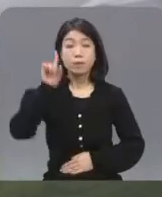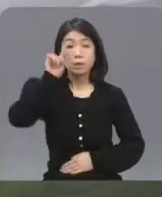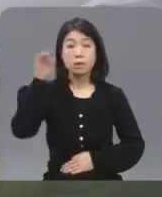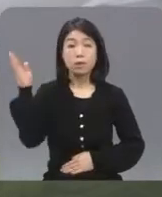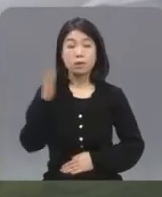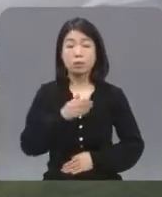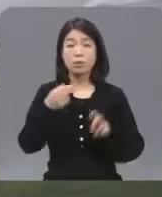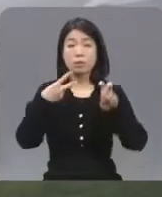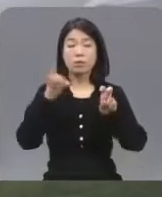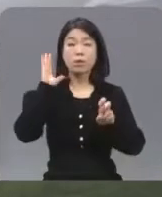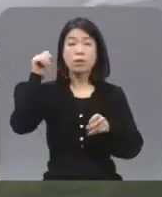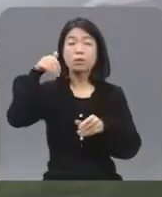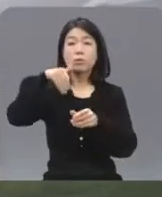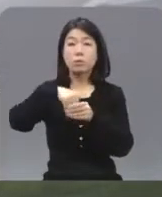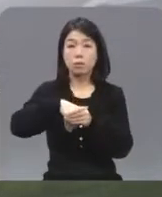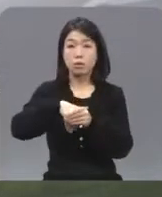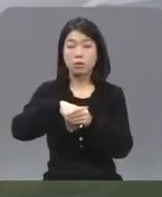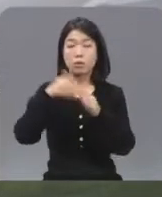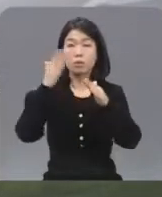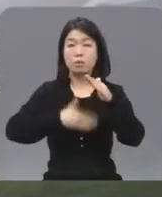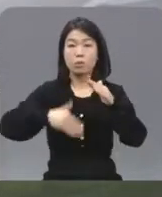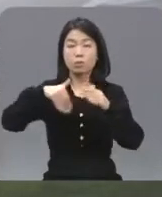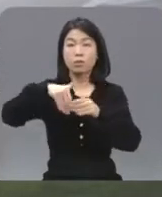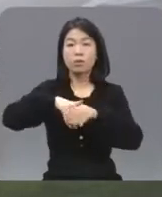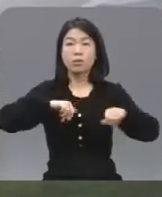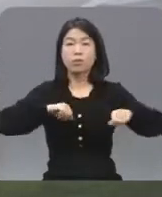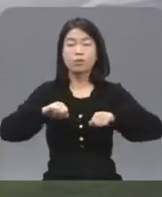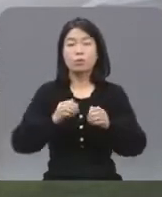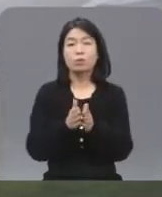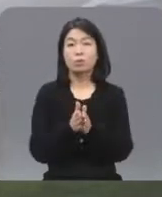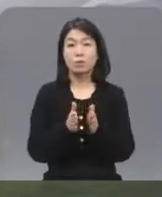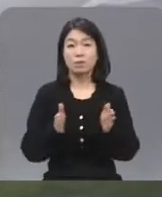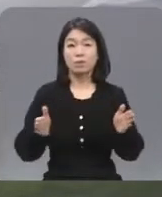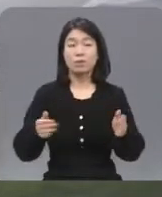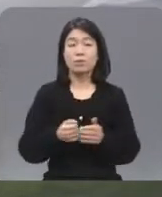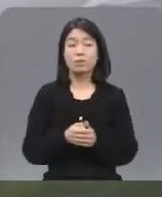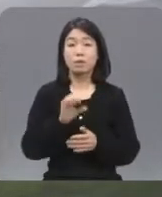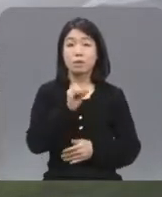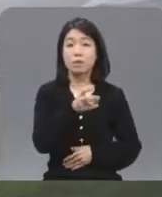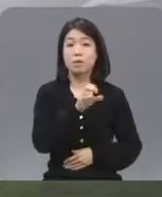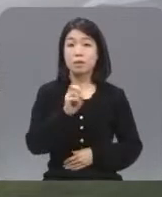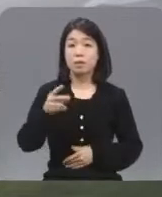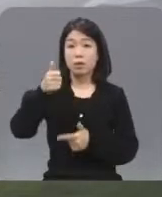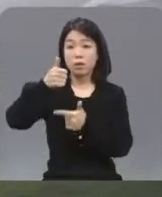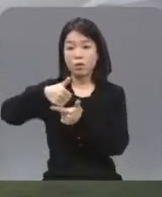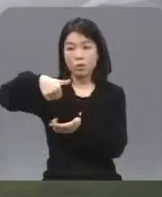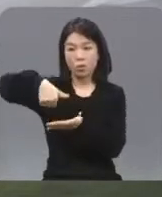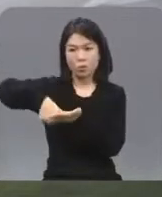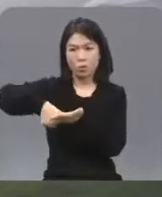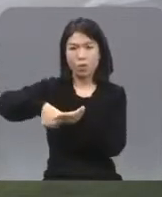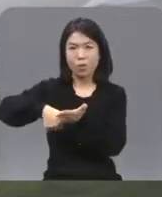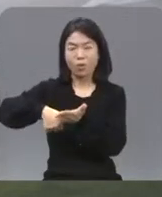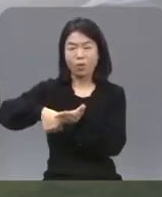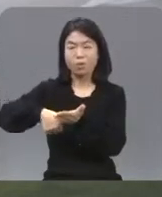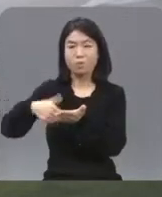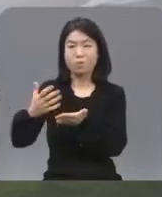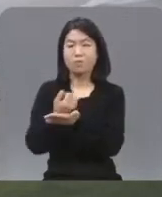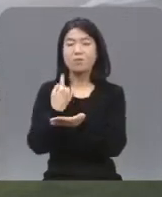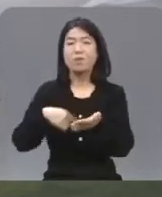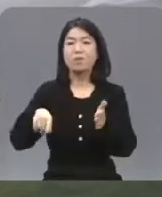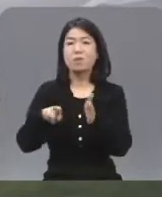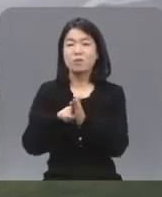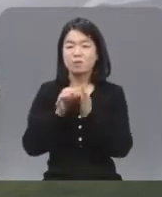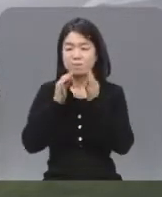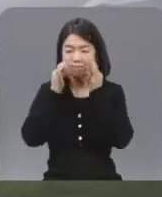내일부터 제20대 대통령 선거 공식 선거운동이 시작됩니다. 이 여야는 호남 표심을 잡기 위해서 총력전을